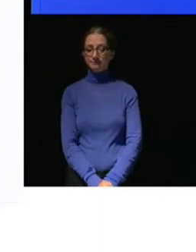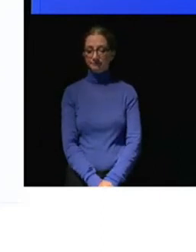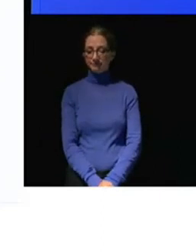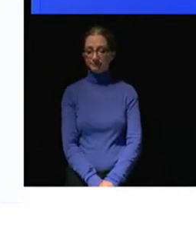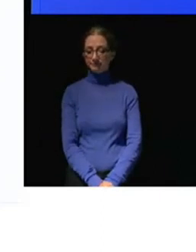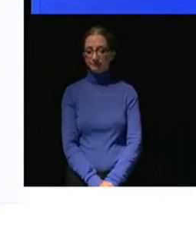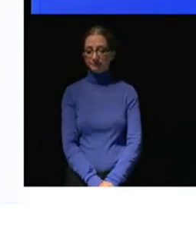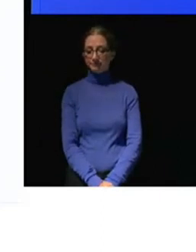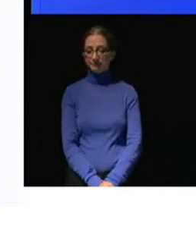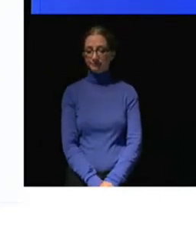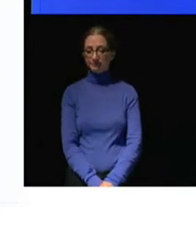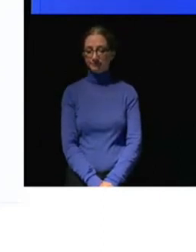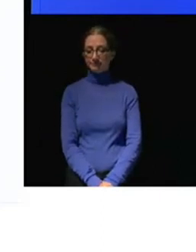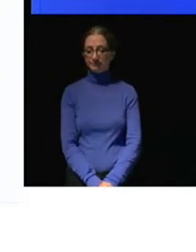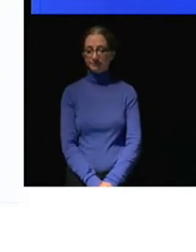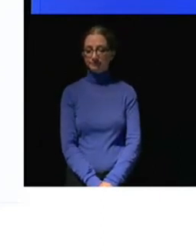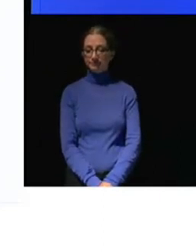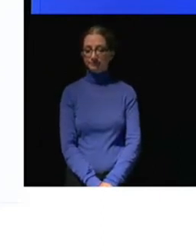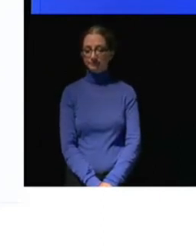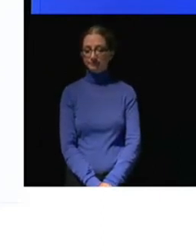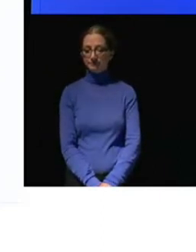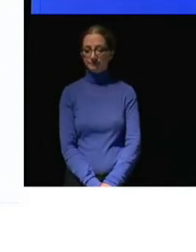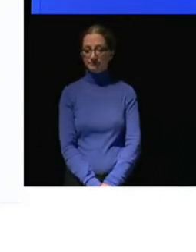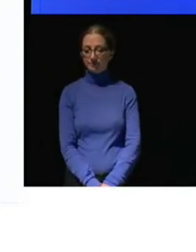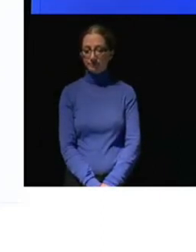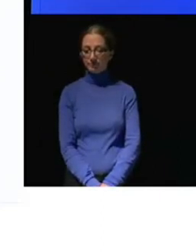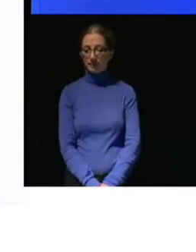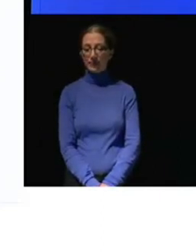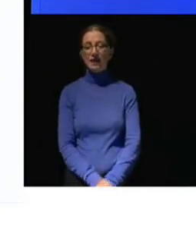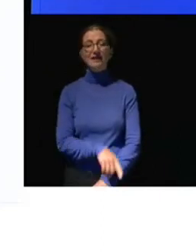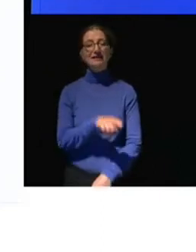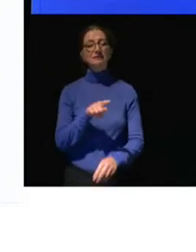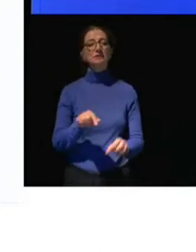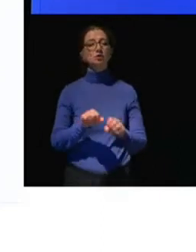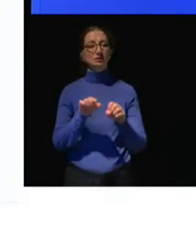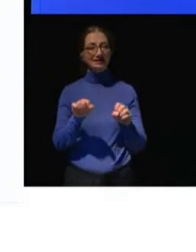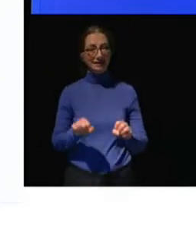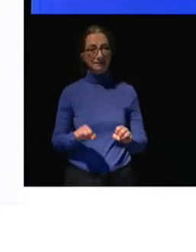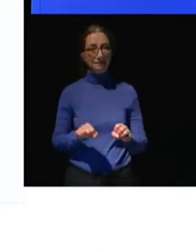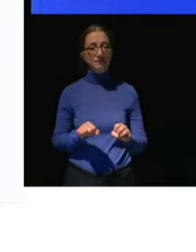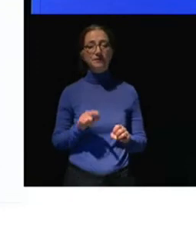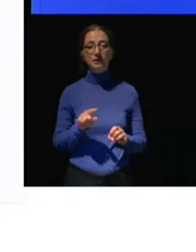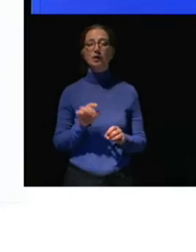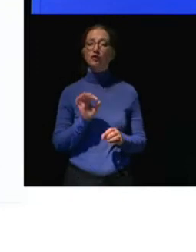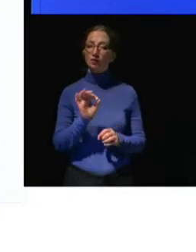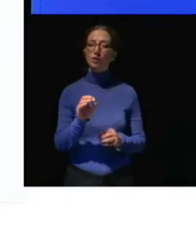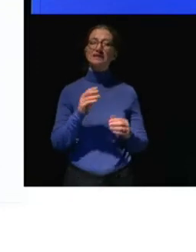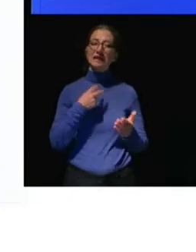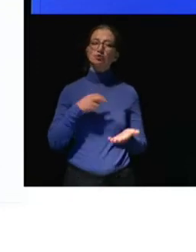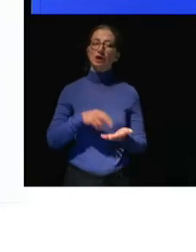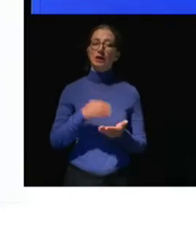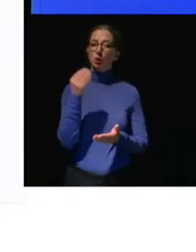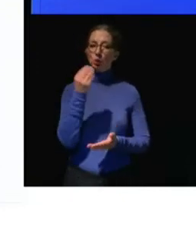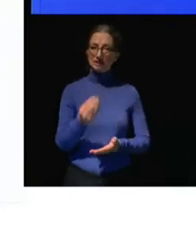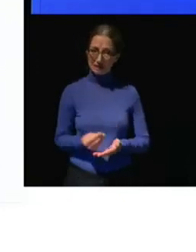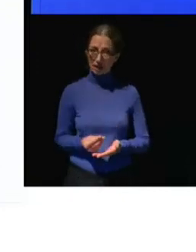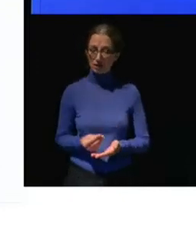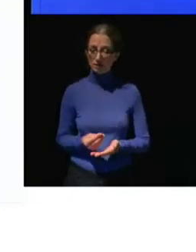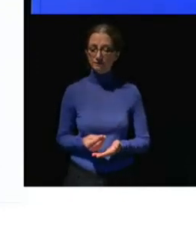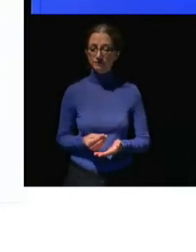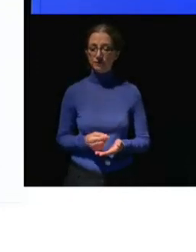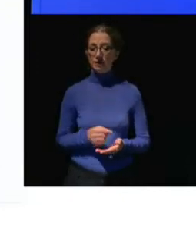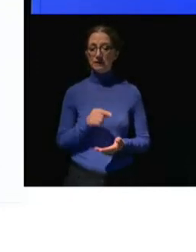nicht ganz falsch ausgesprochen. Genau, dieses System ist für selbstständige Künstlerinnen, die in einem der